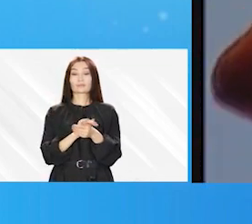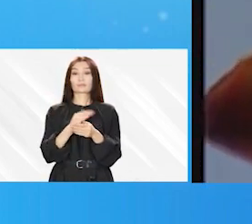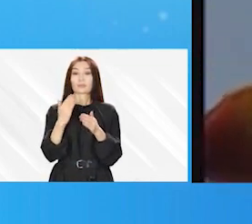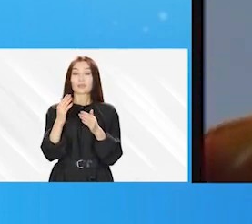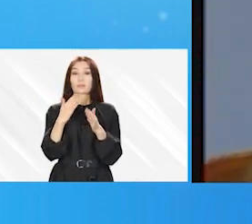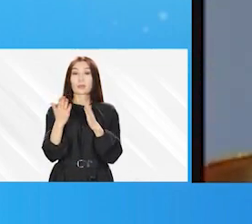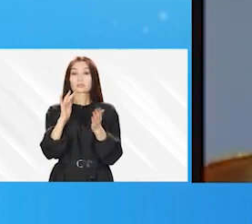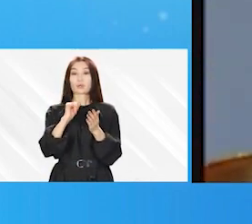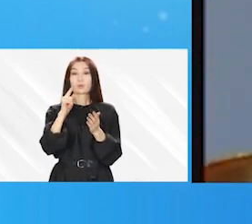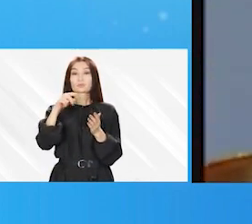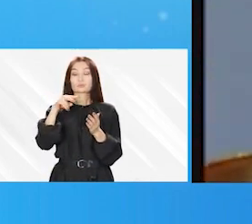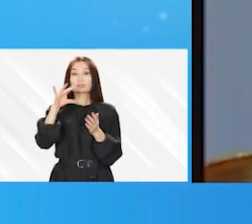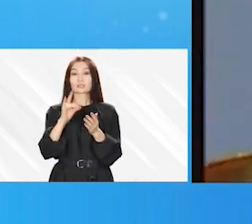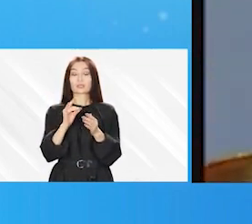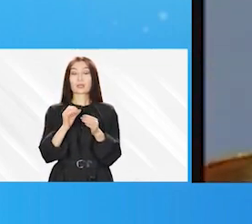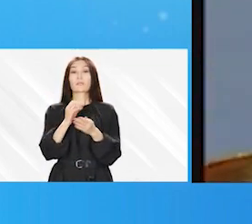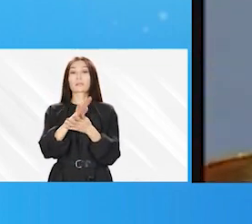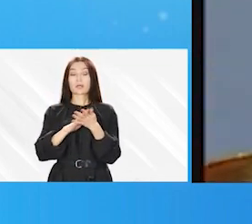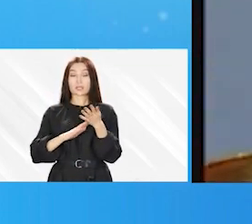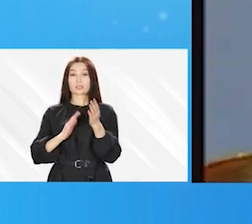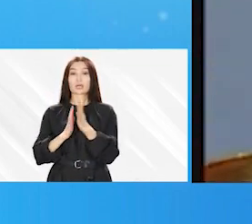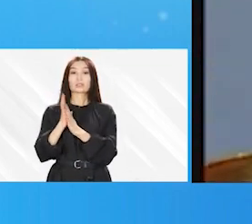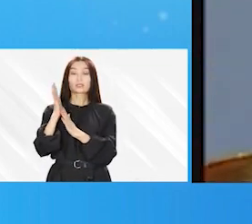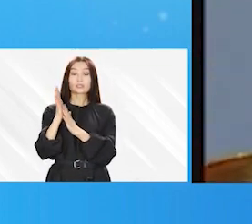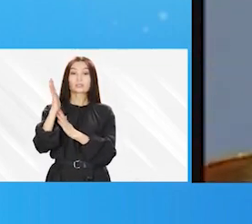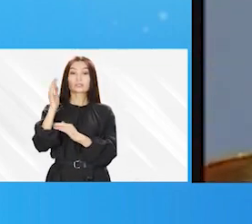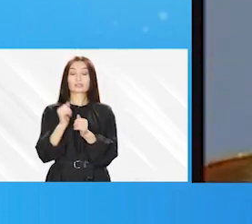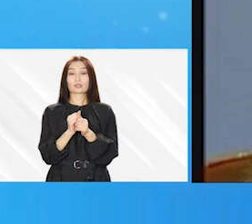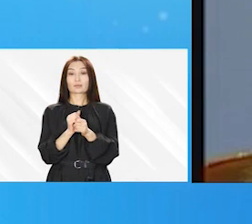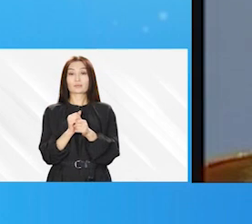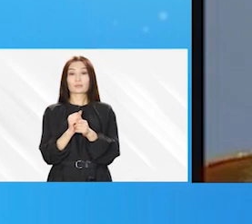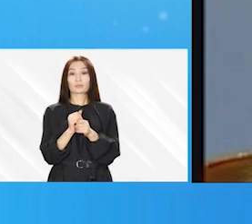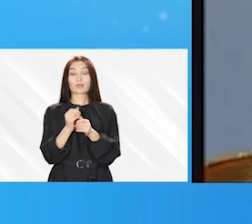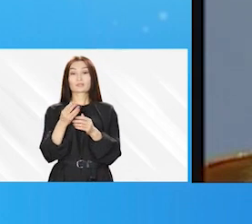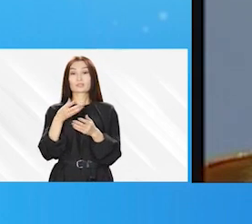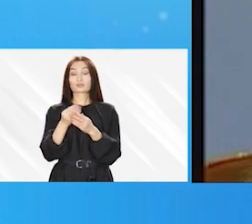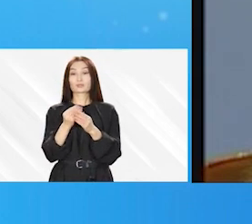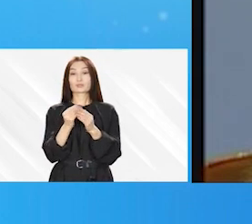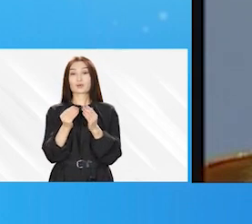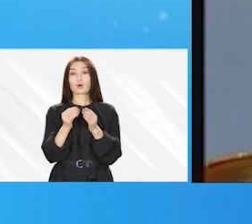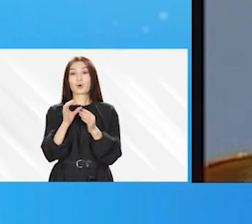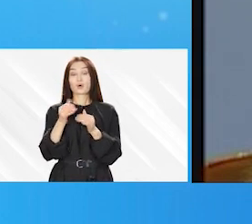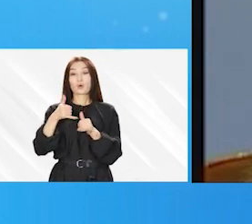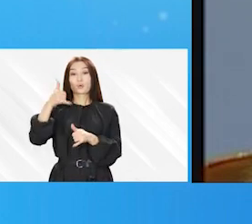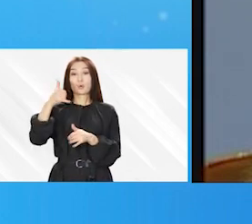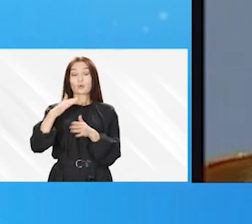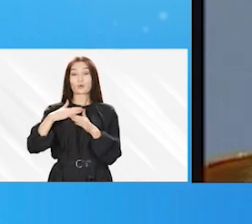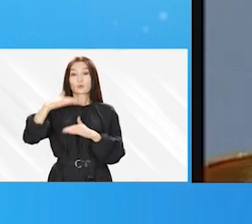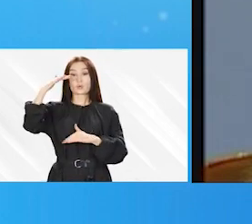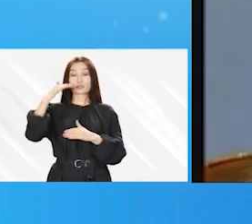междоузлия продолжают расти и после полного разворачивания листьев за счет вставочного роста